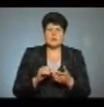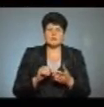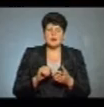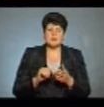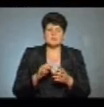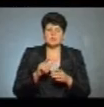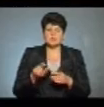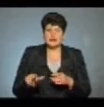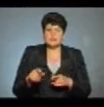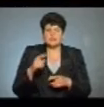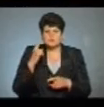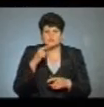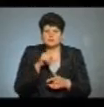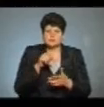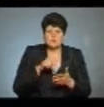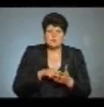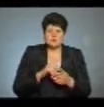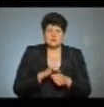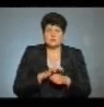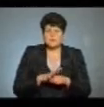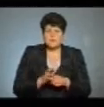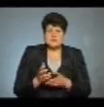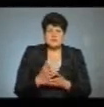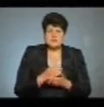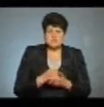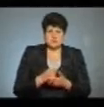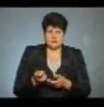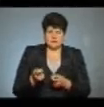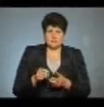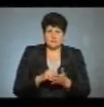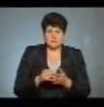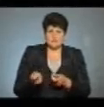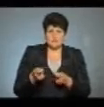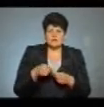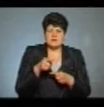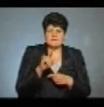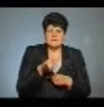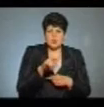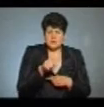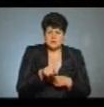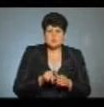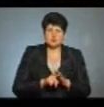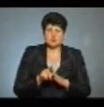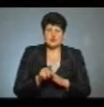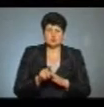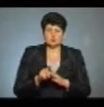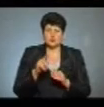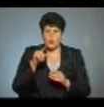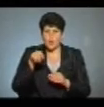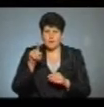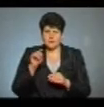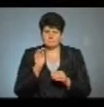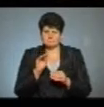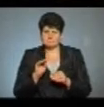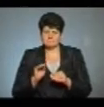яких підозрюють COVID-19. Зібрані аналізи до лабораторії передають через це віконце. Спочатку аналізи нумерують та